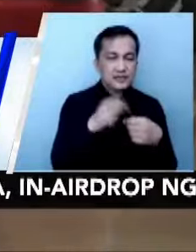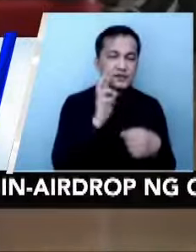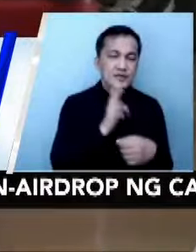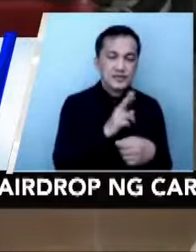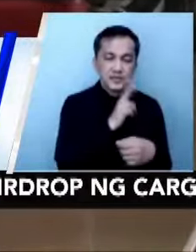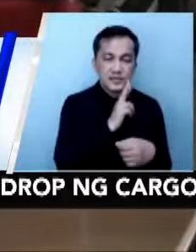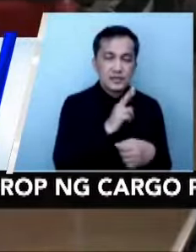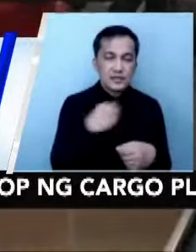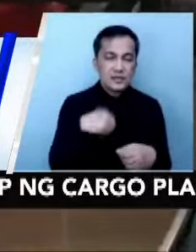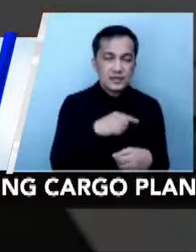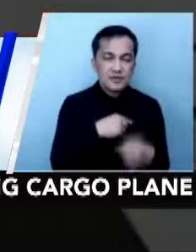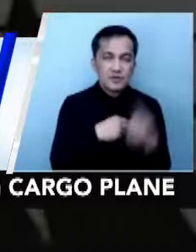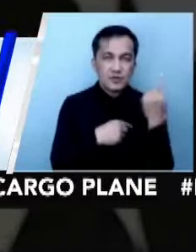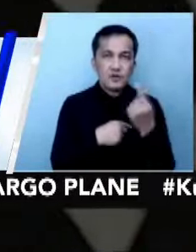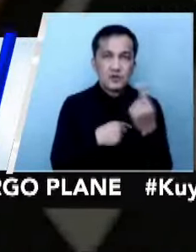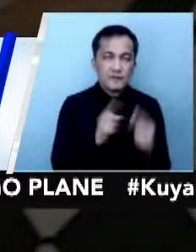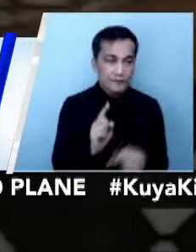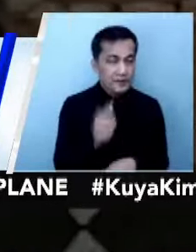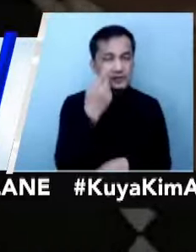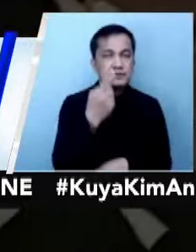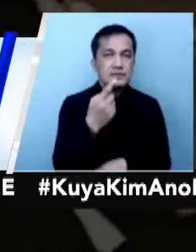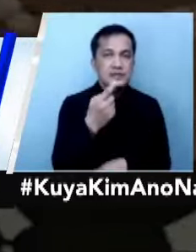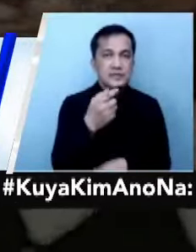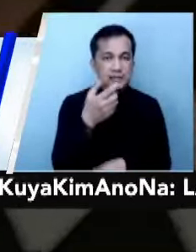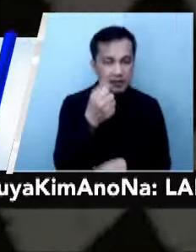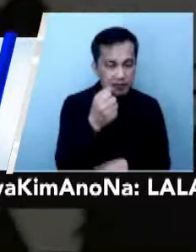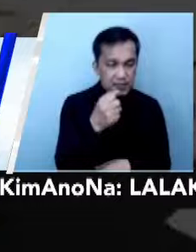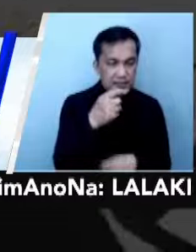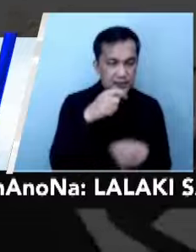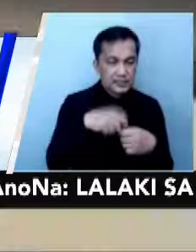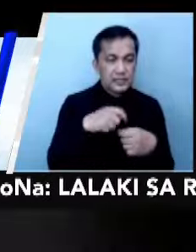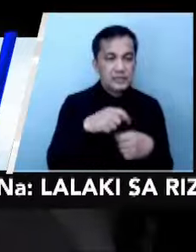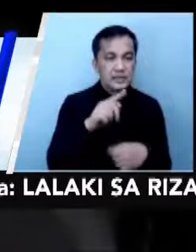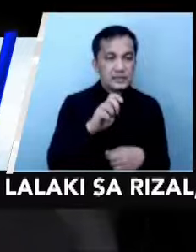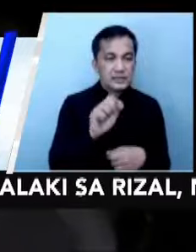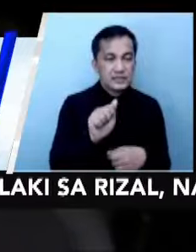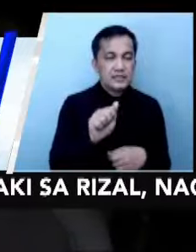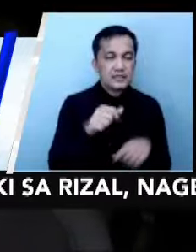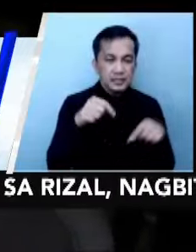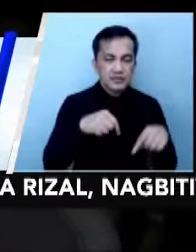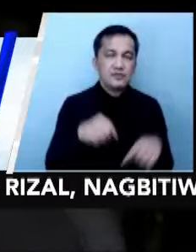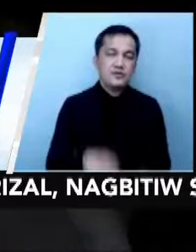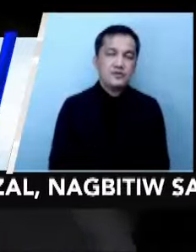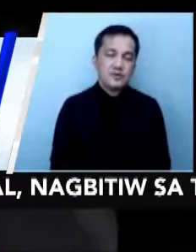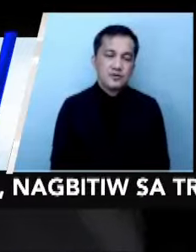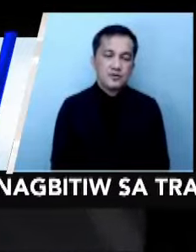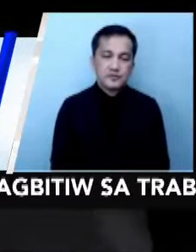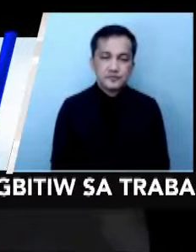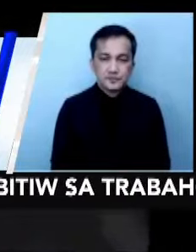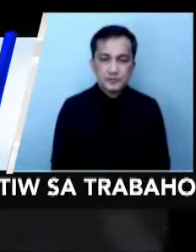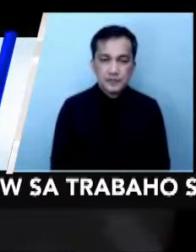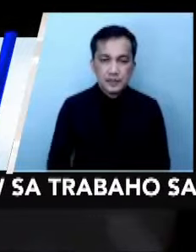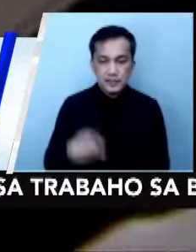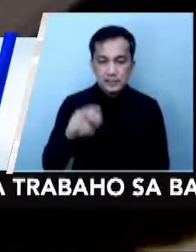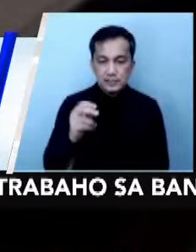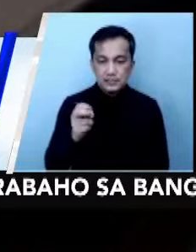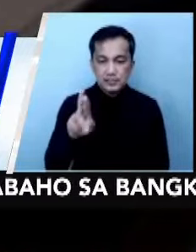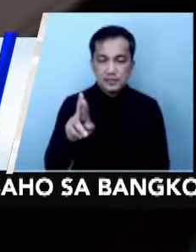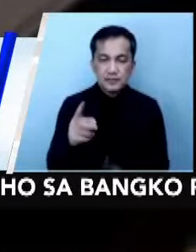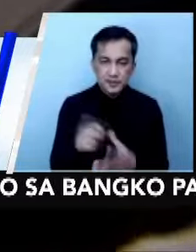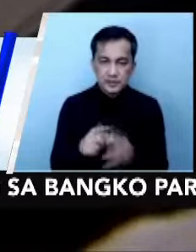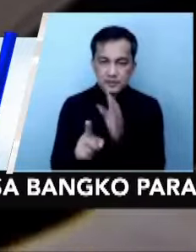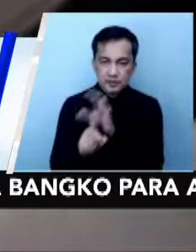may kauna-unahang milk tea dito sa Santa Pinon. Sa Metro Manila unang sumikat ang milk tea na